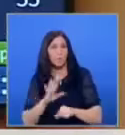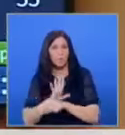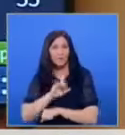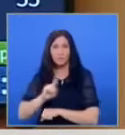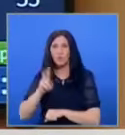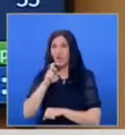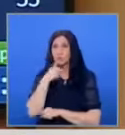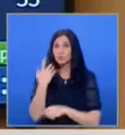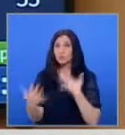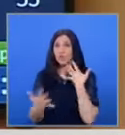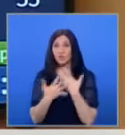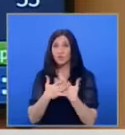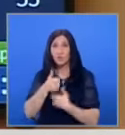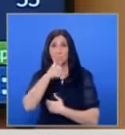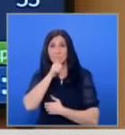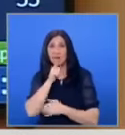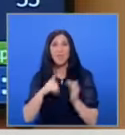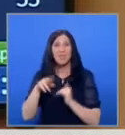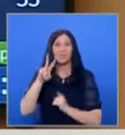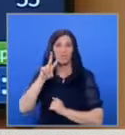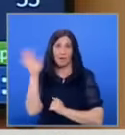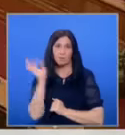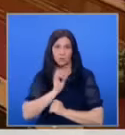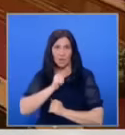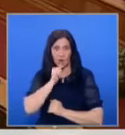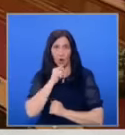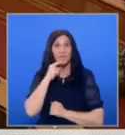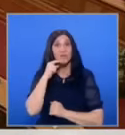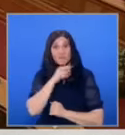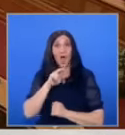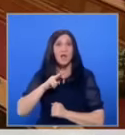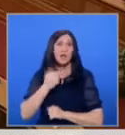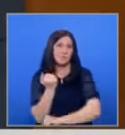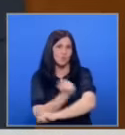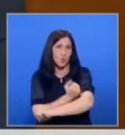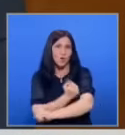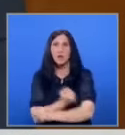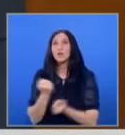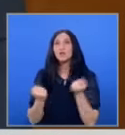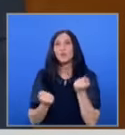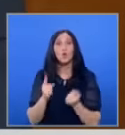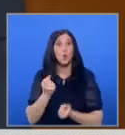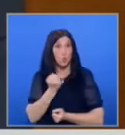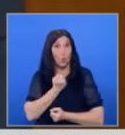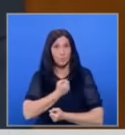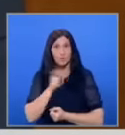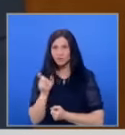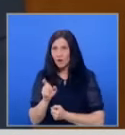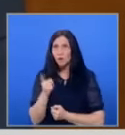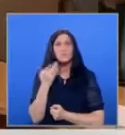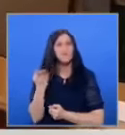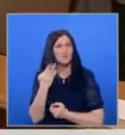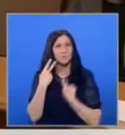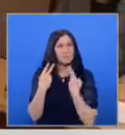до 20 години затвор за пияни с над 2 промила алкохол в кръвта или другирани шофьори, които убият човек. Освен